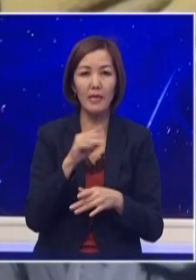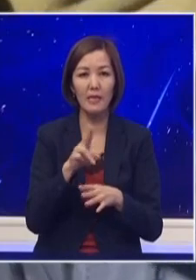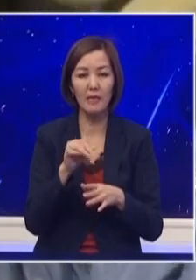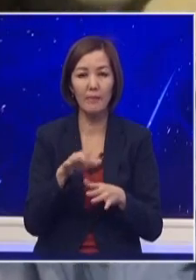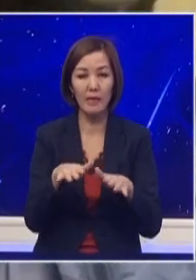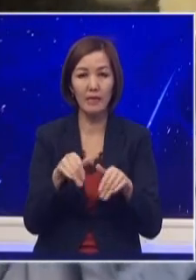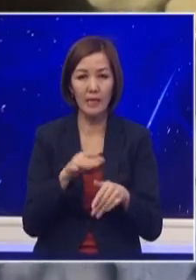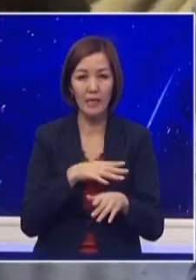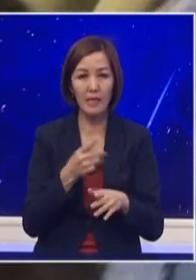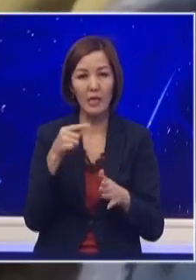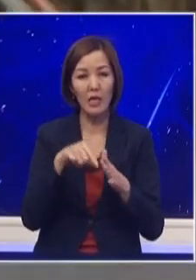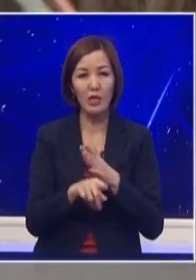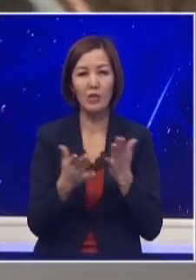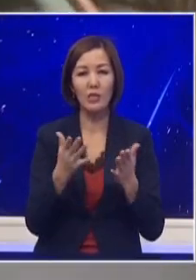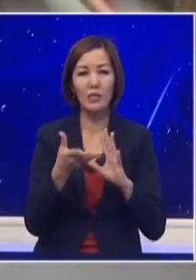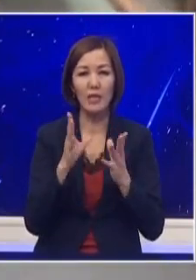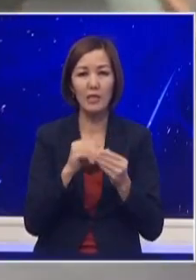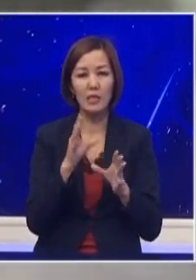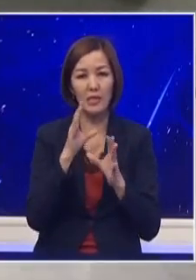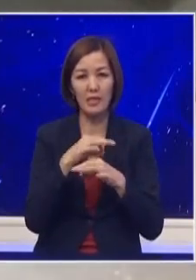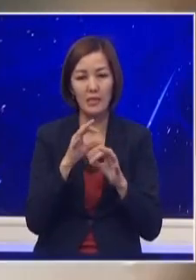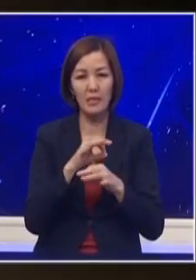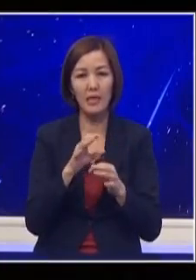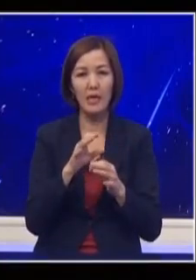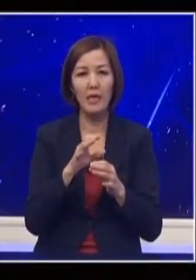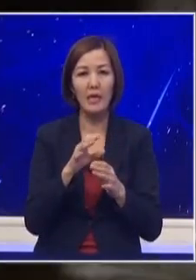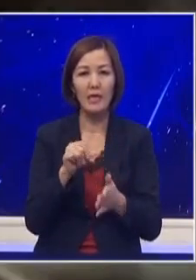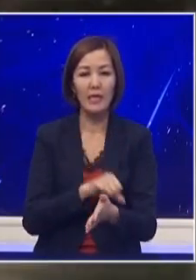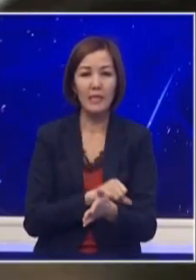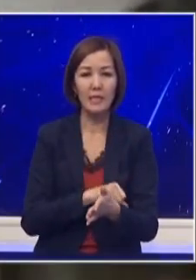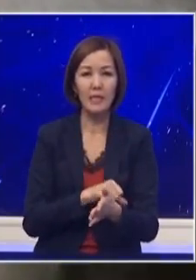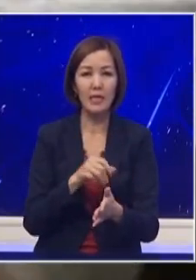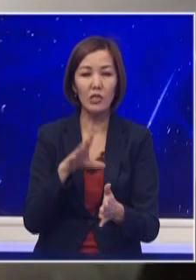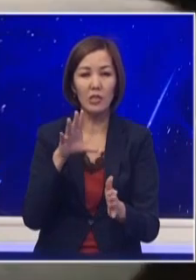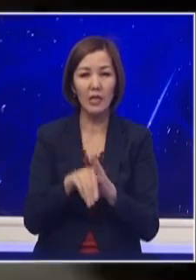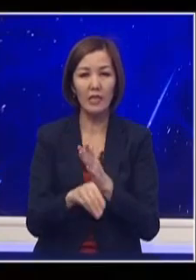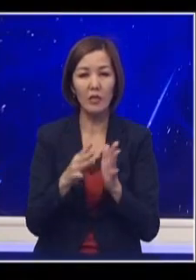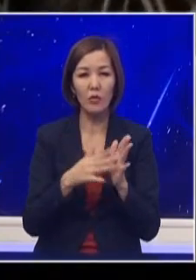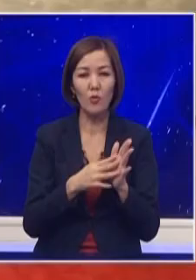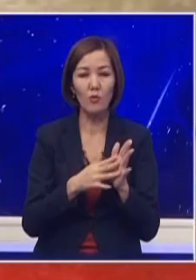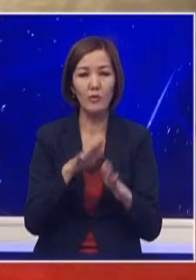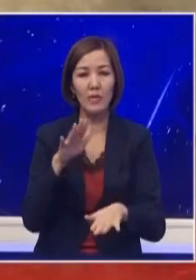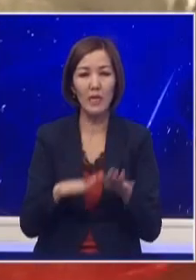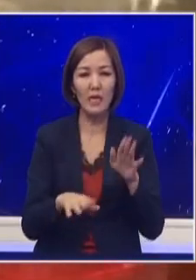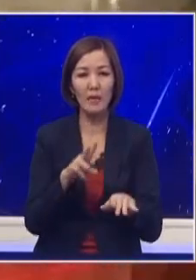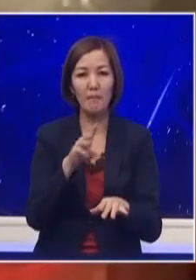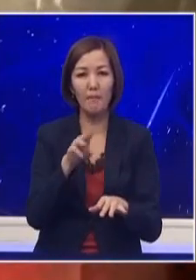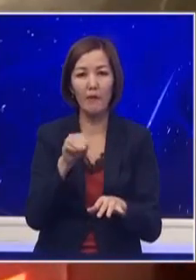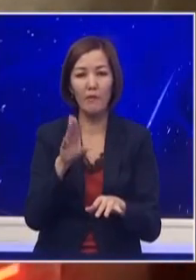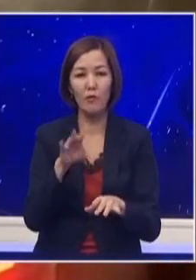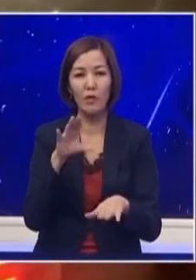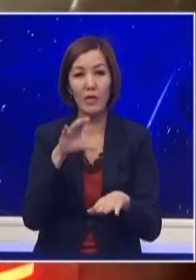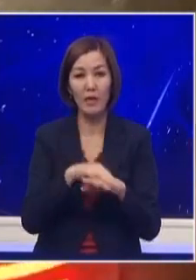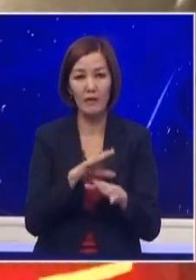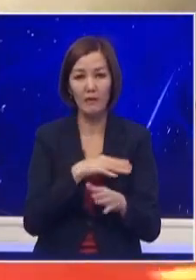пакет тәркіленіпті. Сараптама нәтижесінде табылған зат синтетикалық есірткіге жататын 9 келі мефедрон екенін